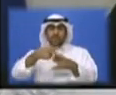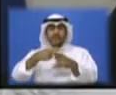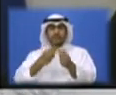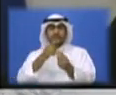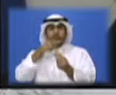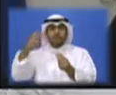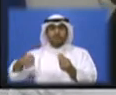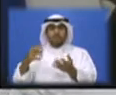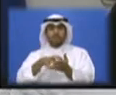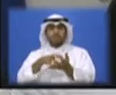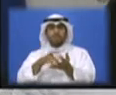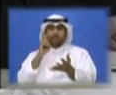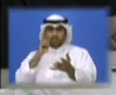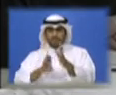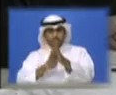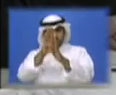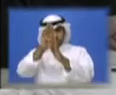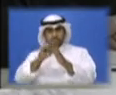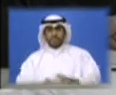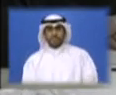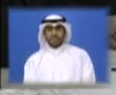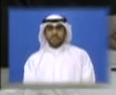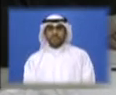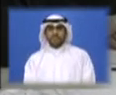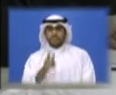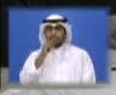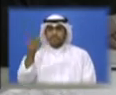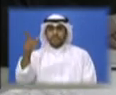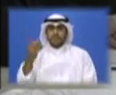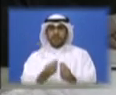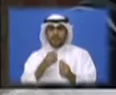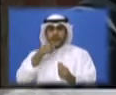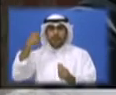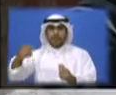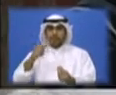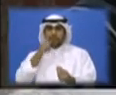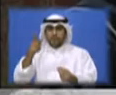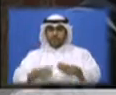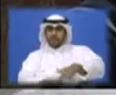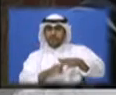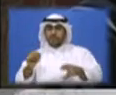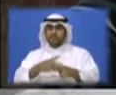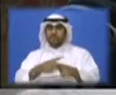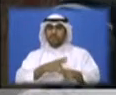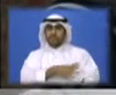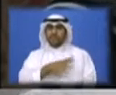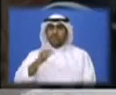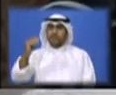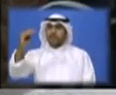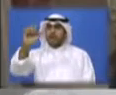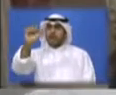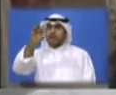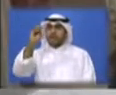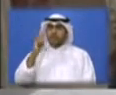الكويتية باسما وواعدا فعلا. وإذا عرض الجانب الروسي على الشيخ الدكتورة حصة سعد العبدالله السالم الصباح رئيسة وفد